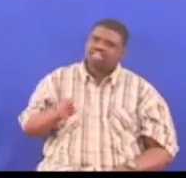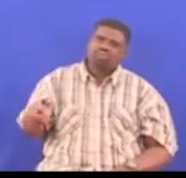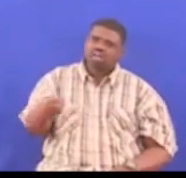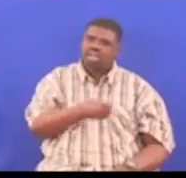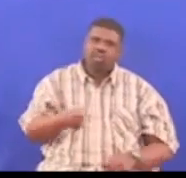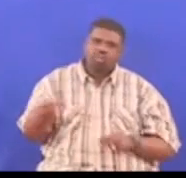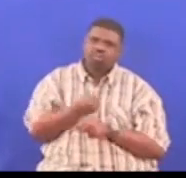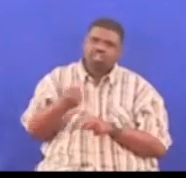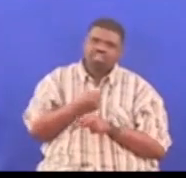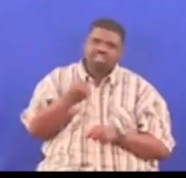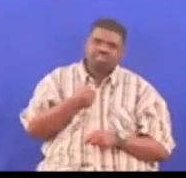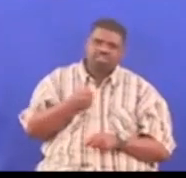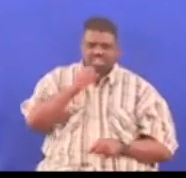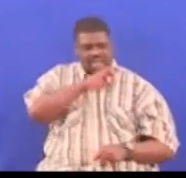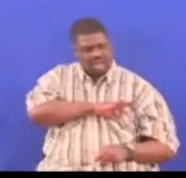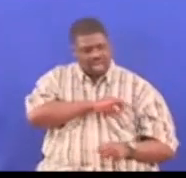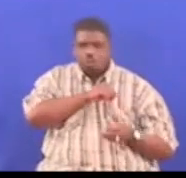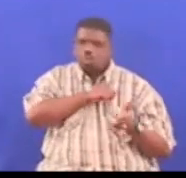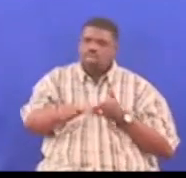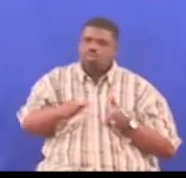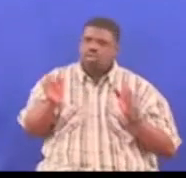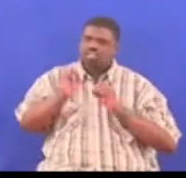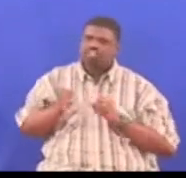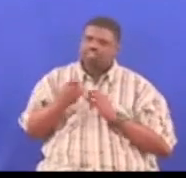mishahara hawajalipwa